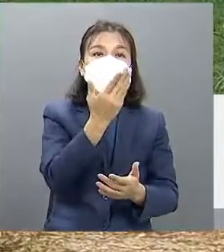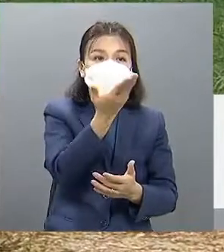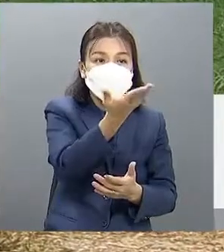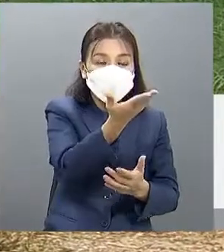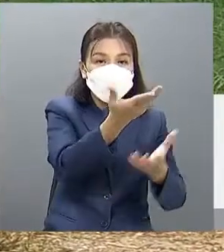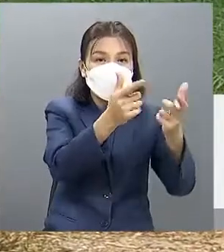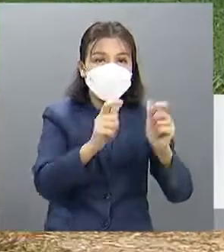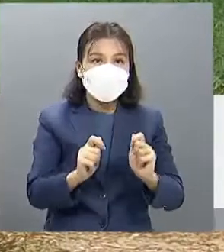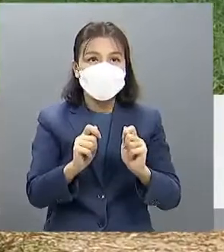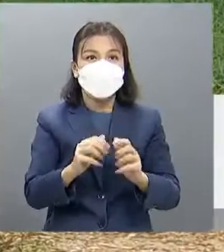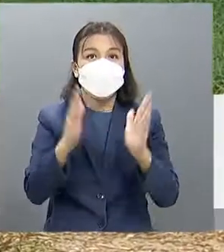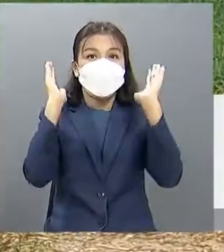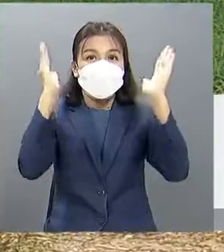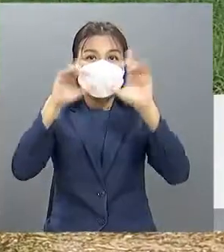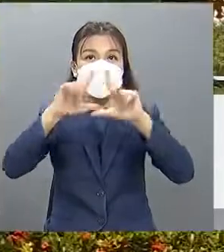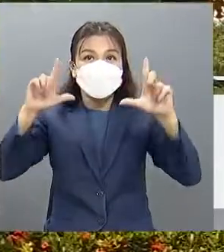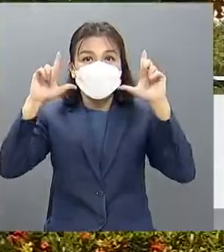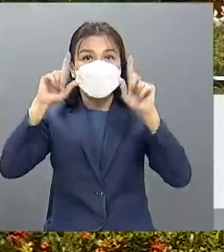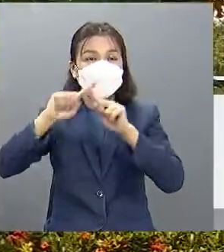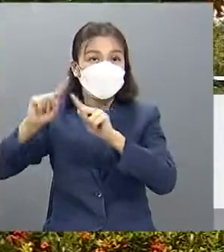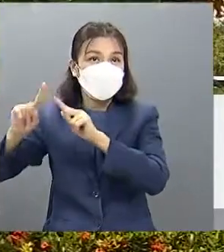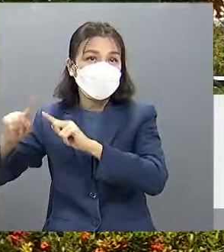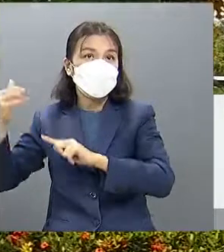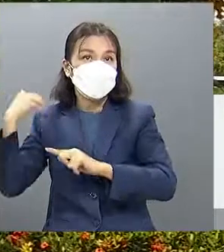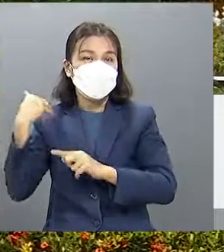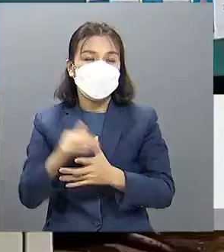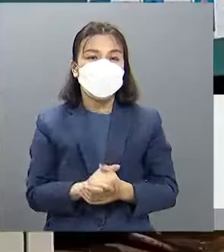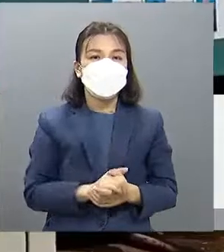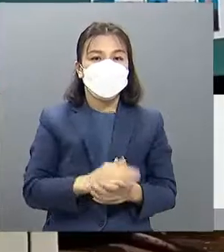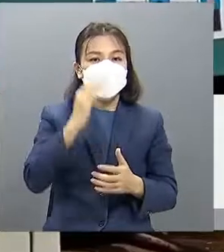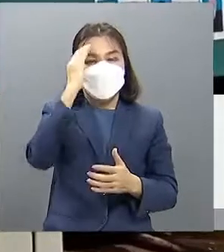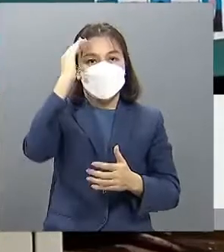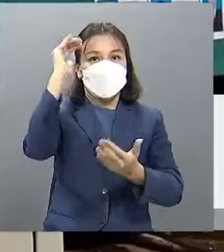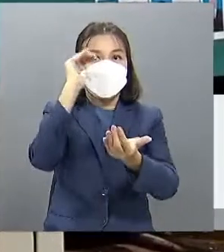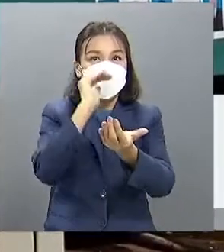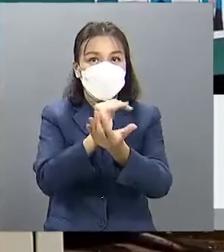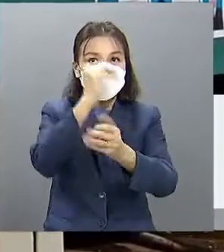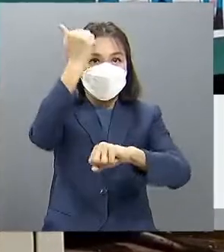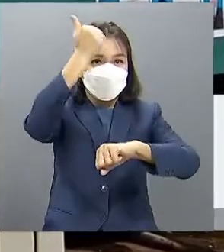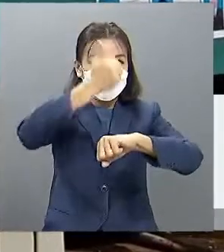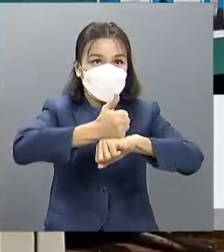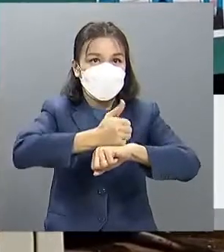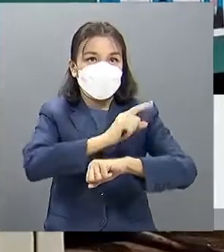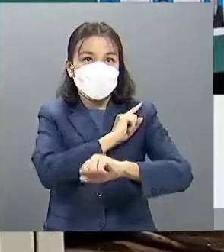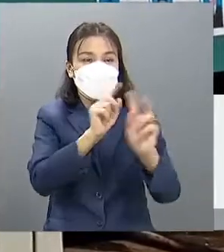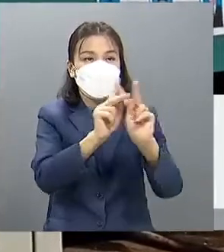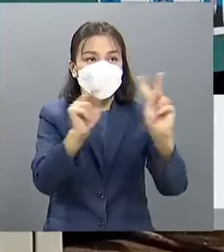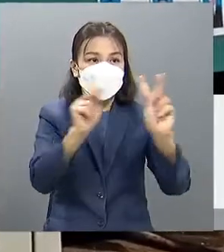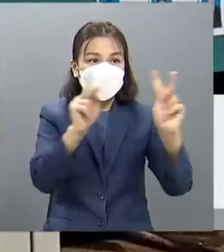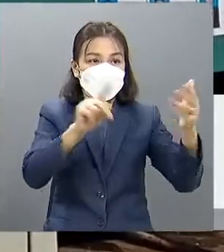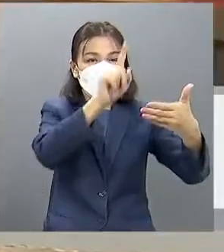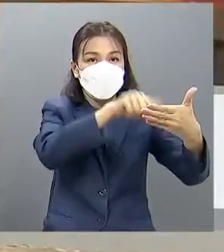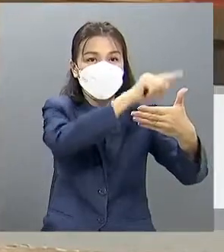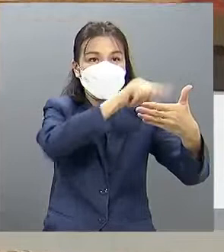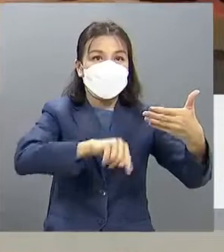ต่างๆอย่างต่อเนื่องนะคะซึ่งพันตำรวจโทวัชรินทร์พิมพ์กะพีผู้อำนวยการสำนักงานคณะกรรมการการเลือกตั้งประจำจังหวัดพิษณุโลกบ